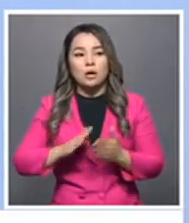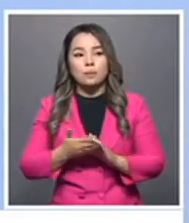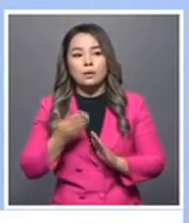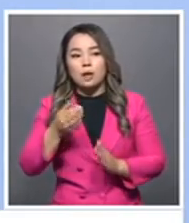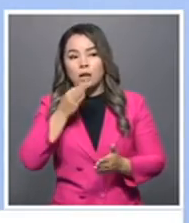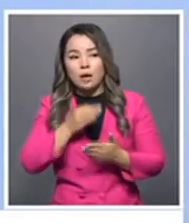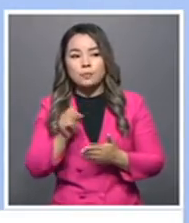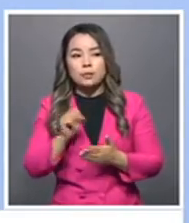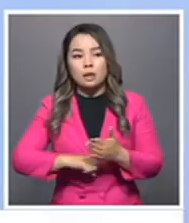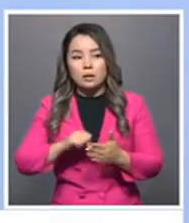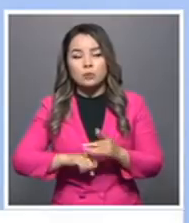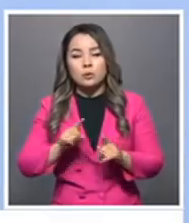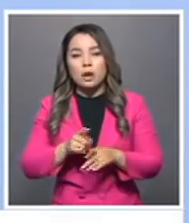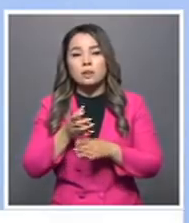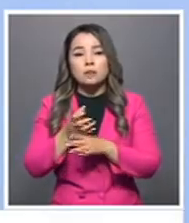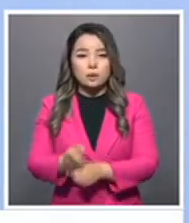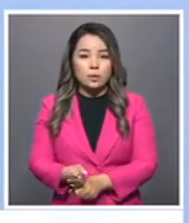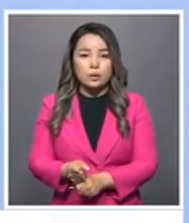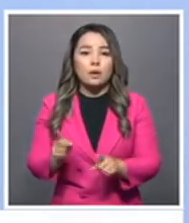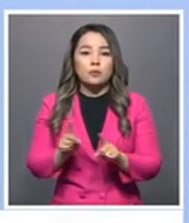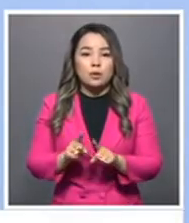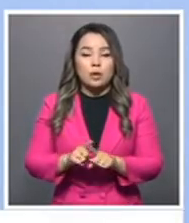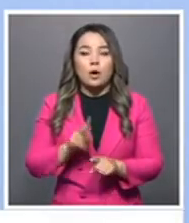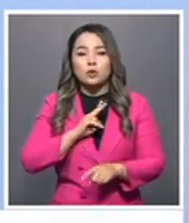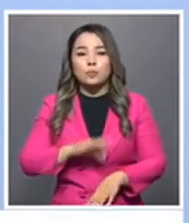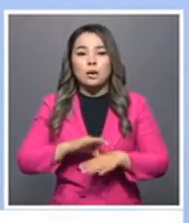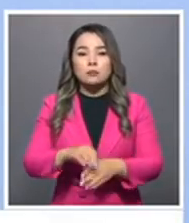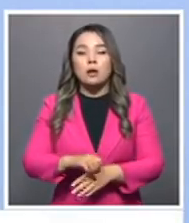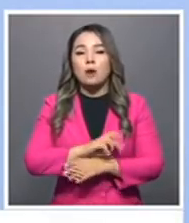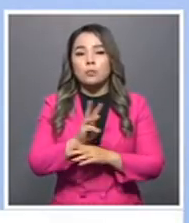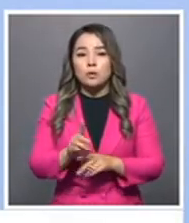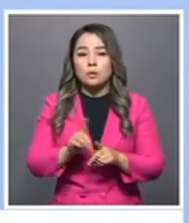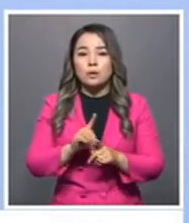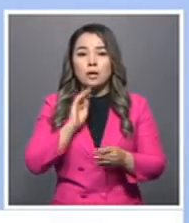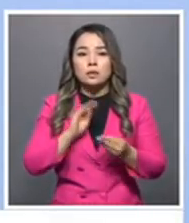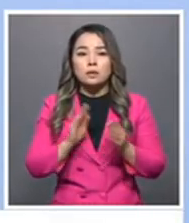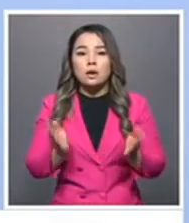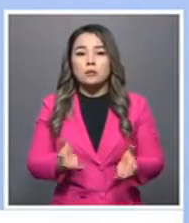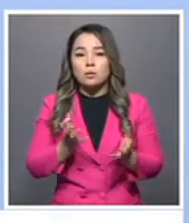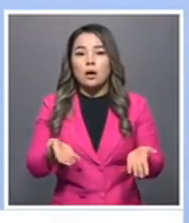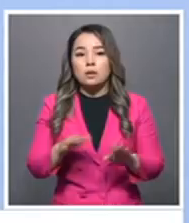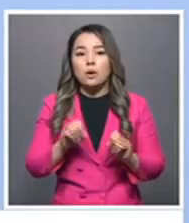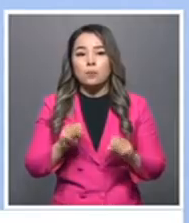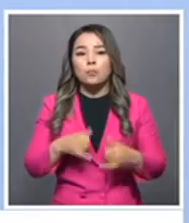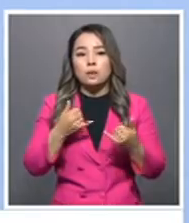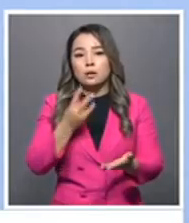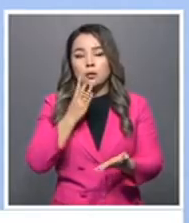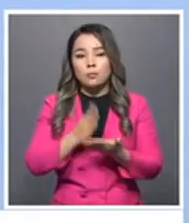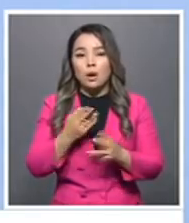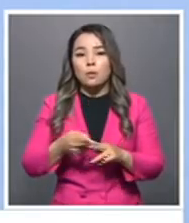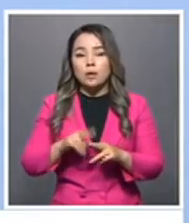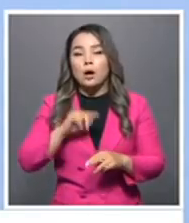жағымсыз салдарды азайтуға және жұмыспен қамтуды сақтауға мүмкіндік береді.